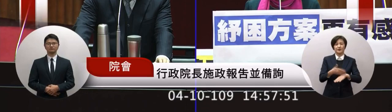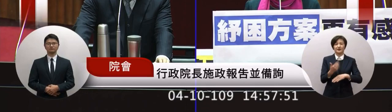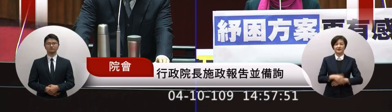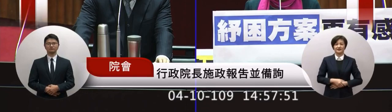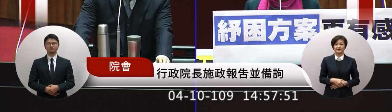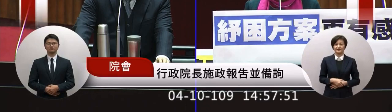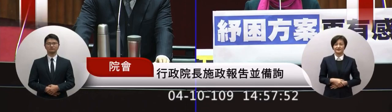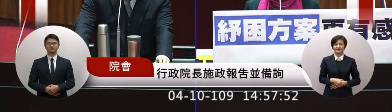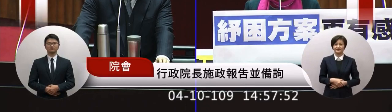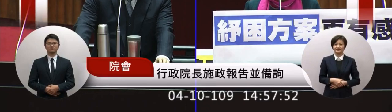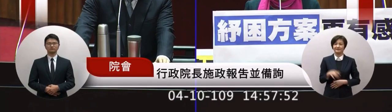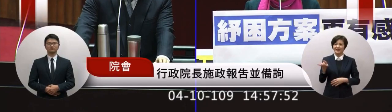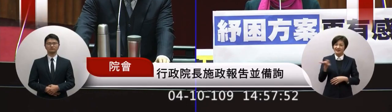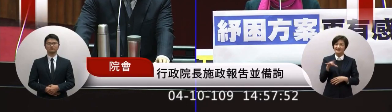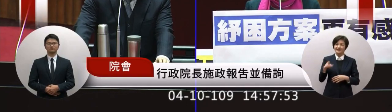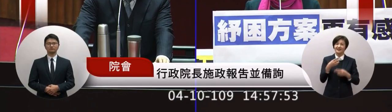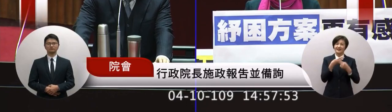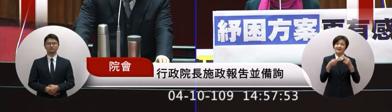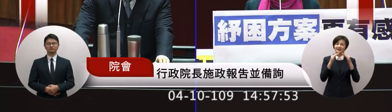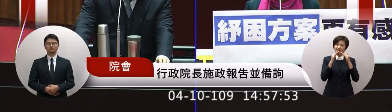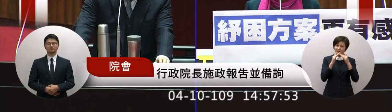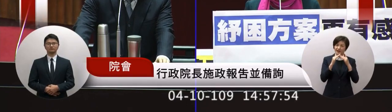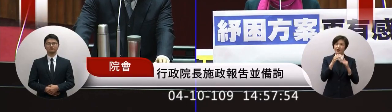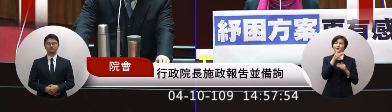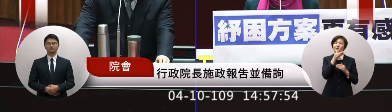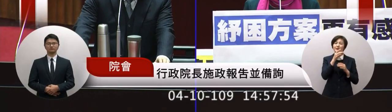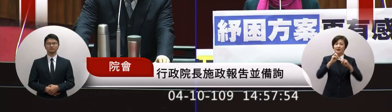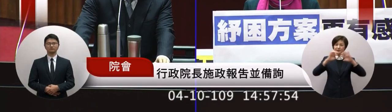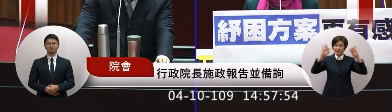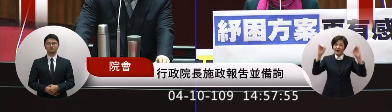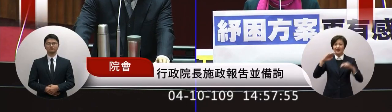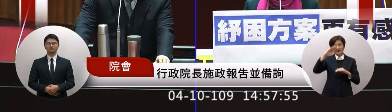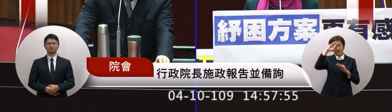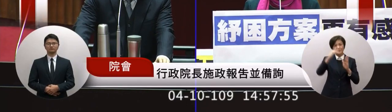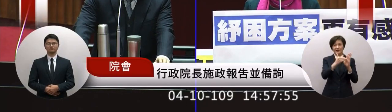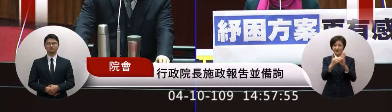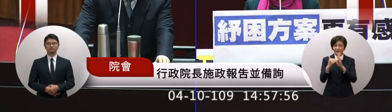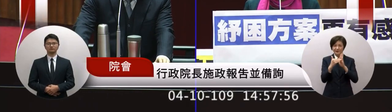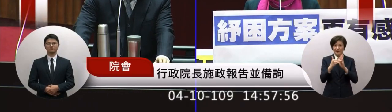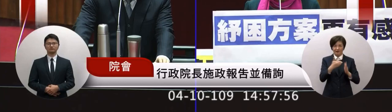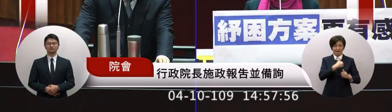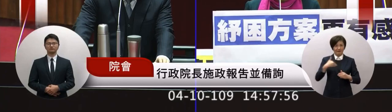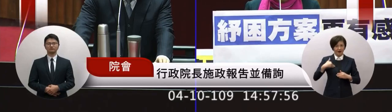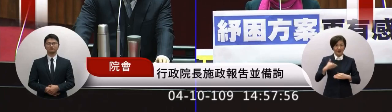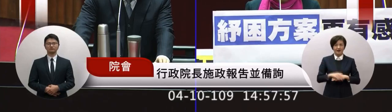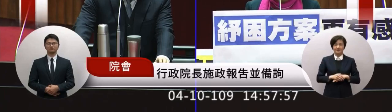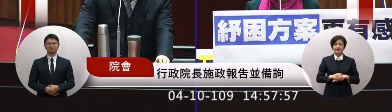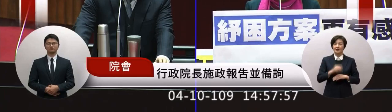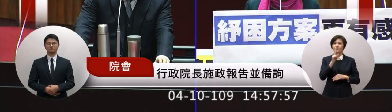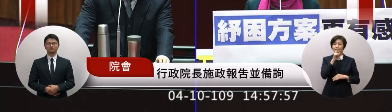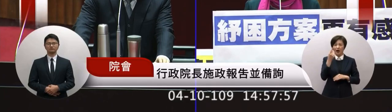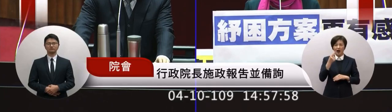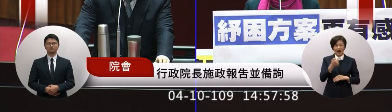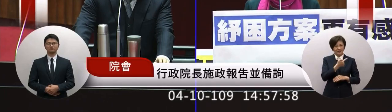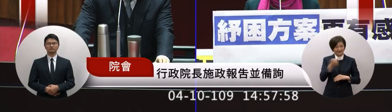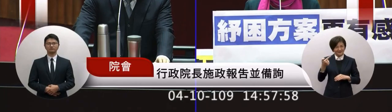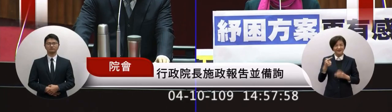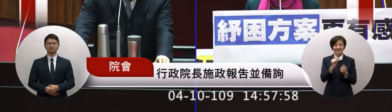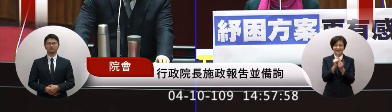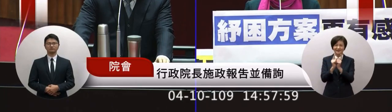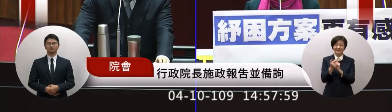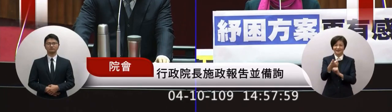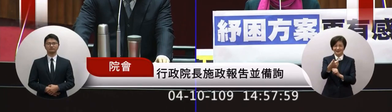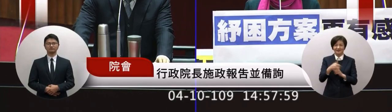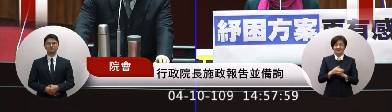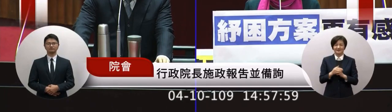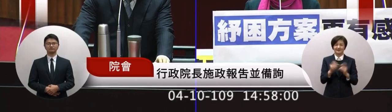因为抗疫嘅宣传，也防疫，不单单非常嘅亲切，还够对因为客